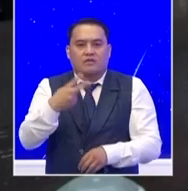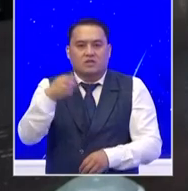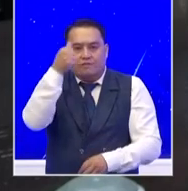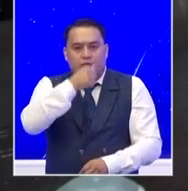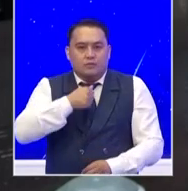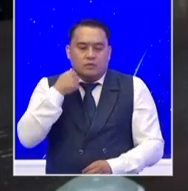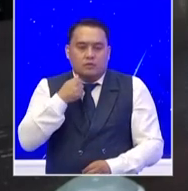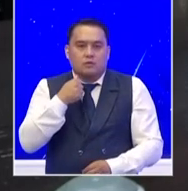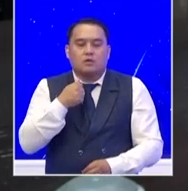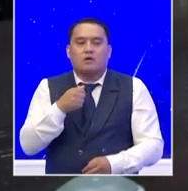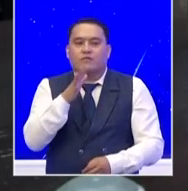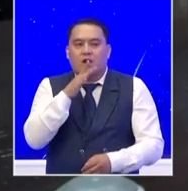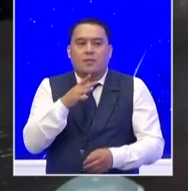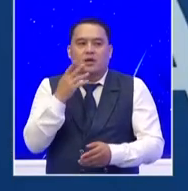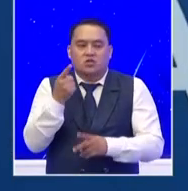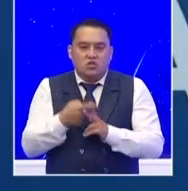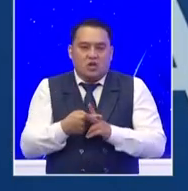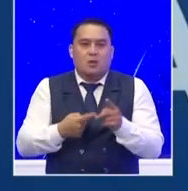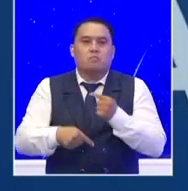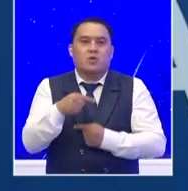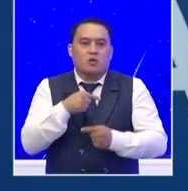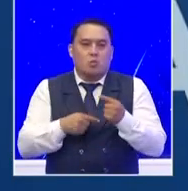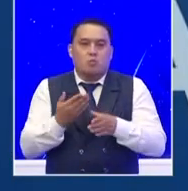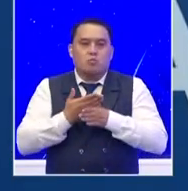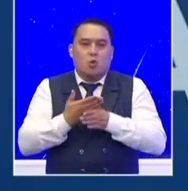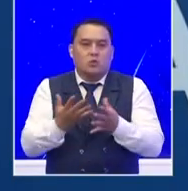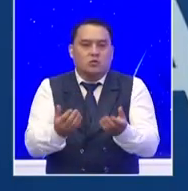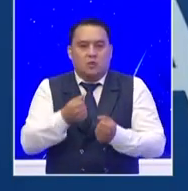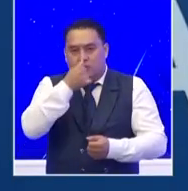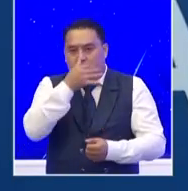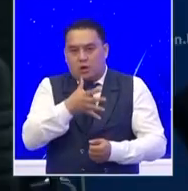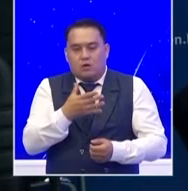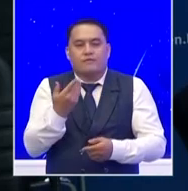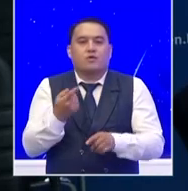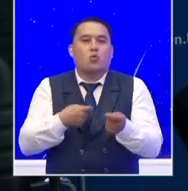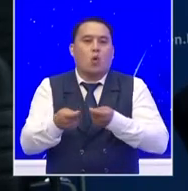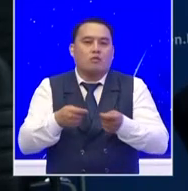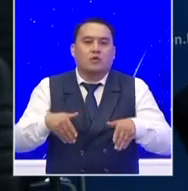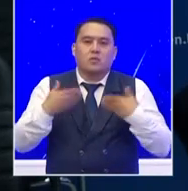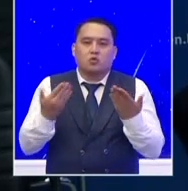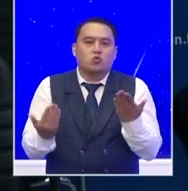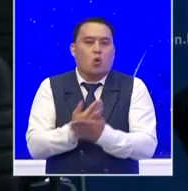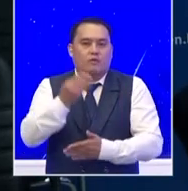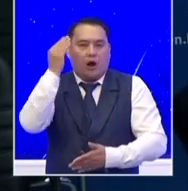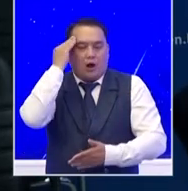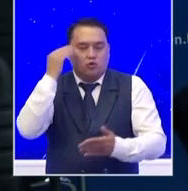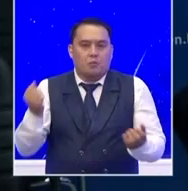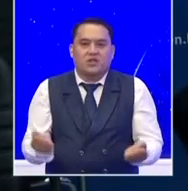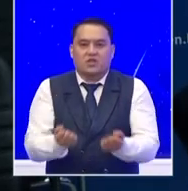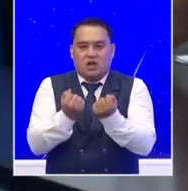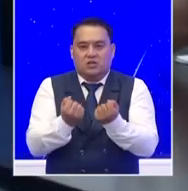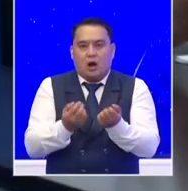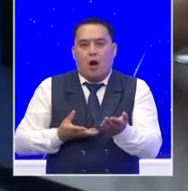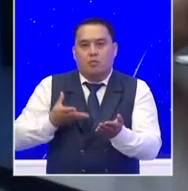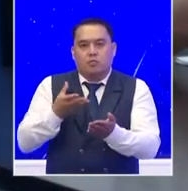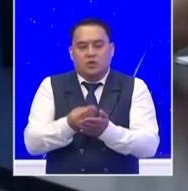года. Однако сроки прошли, а львиная доля предпринимателей помощь получить не успела. Теперь власти предлагают новые меры государственной поддержки. Это